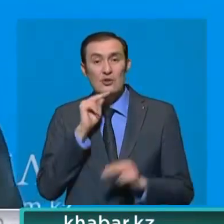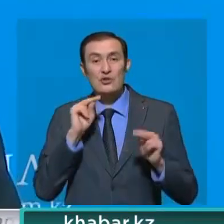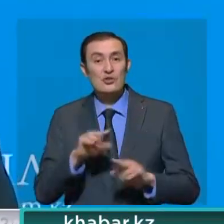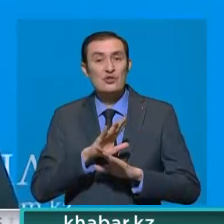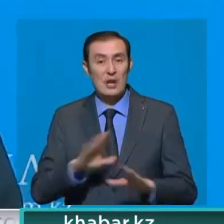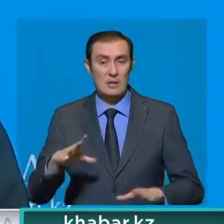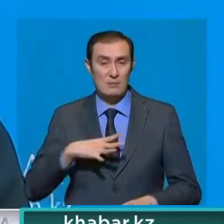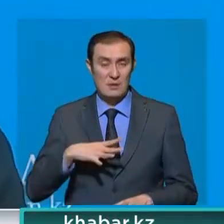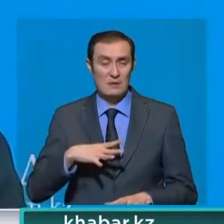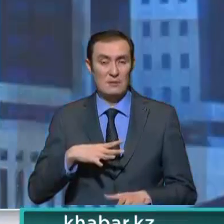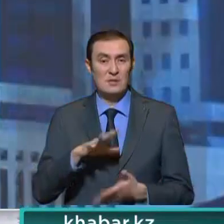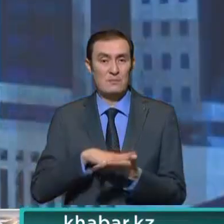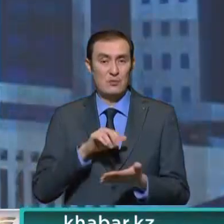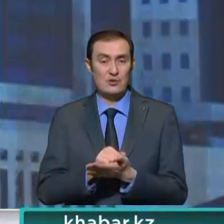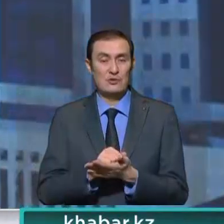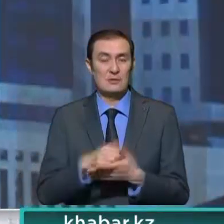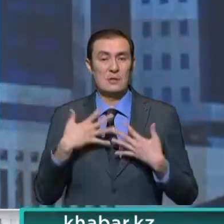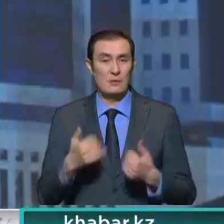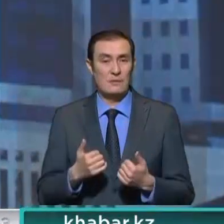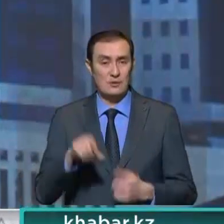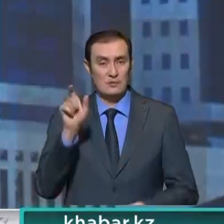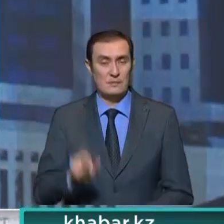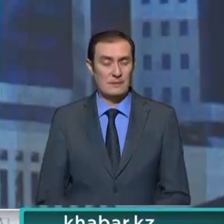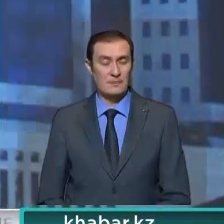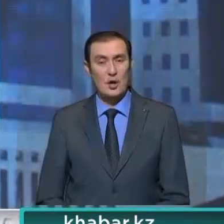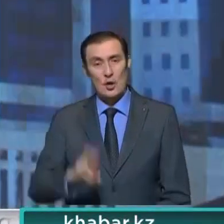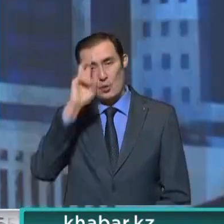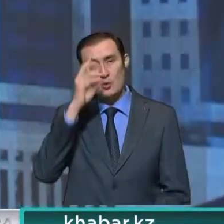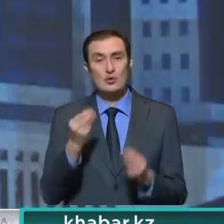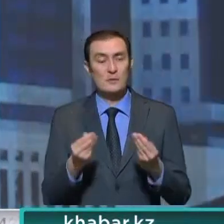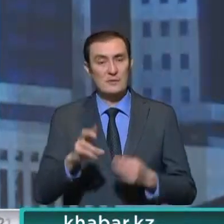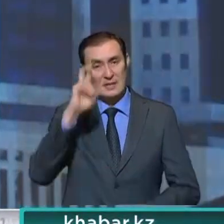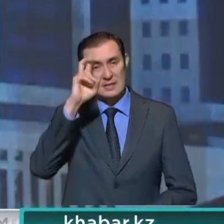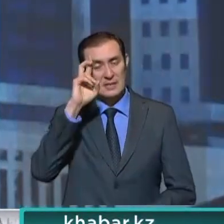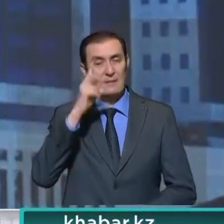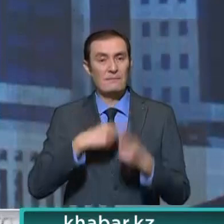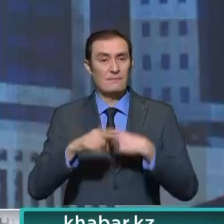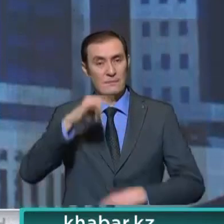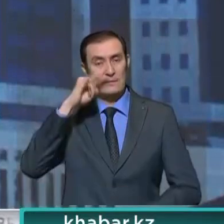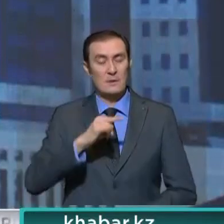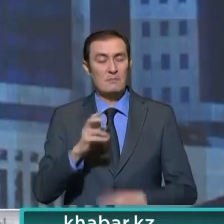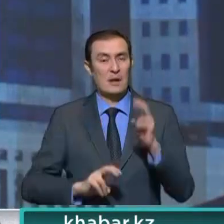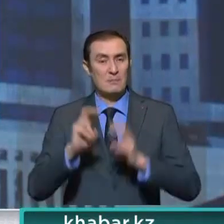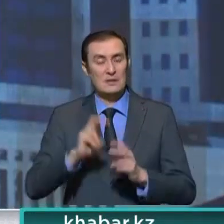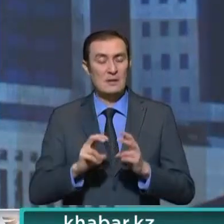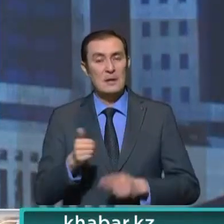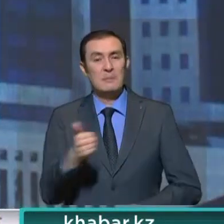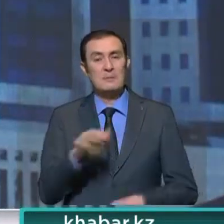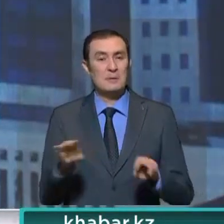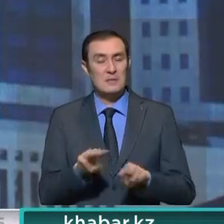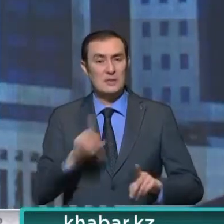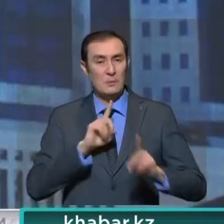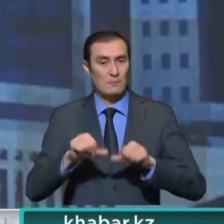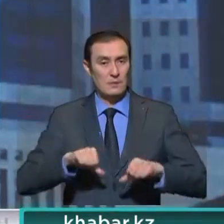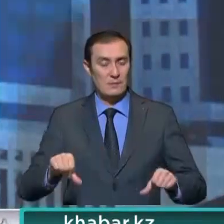здоровью человека гособственность Казахстана планирует вернуть промышленные активы премьер-министр провел заседание